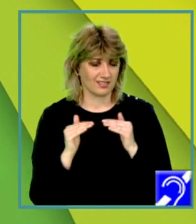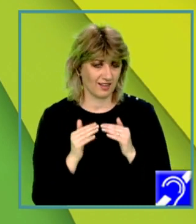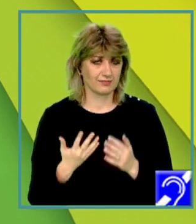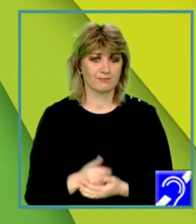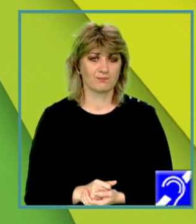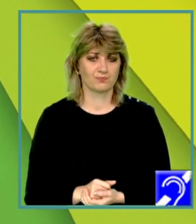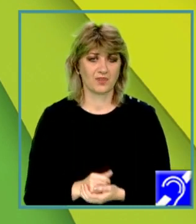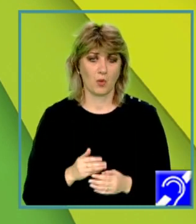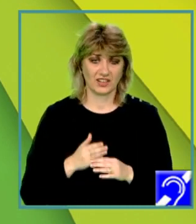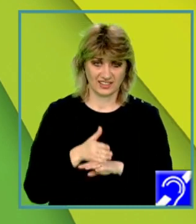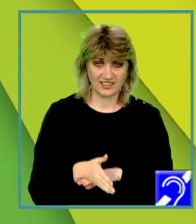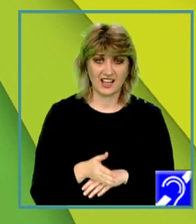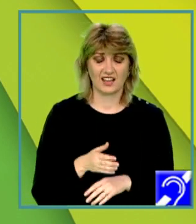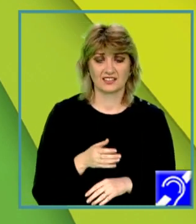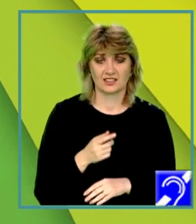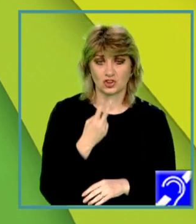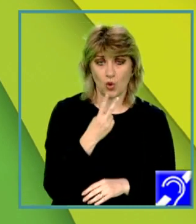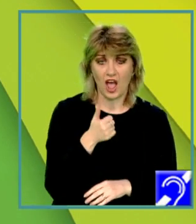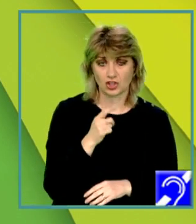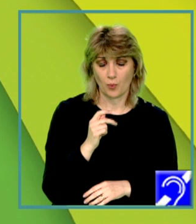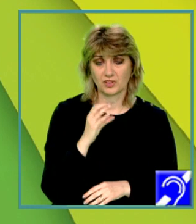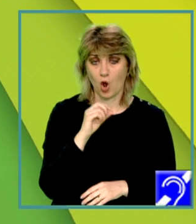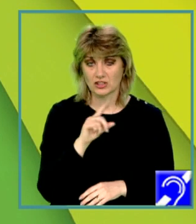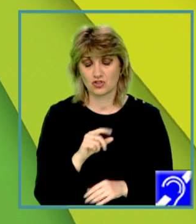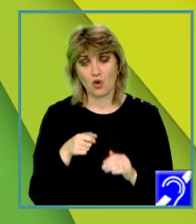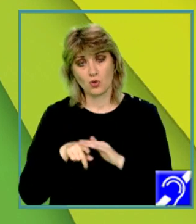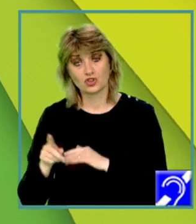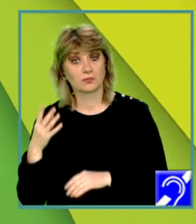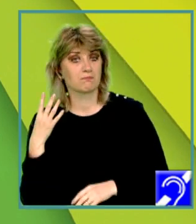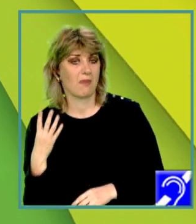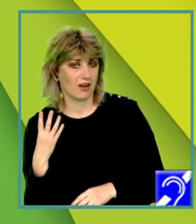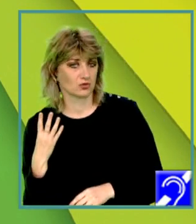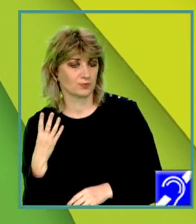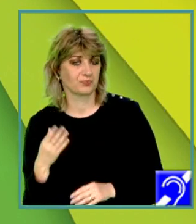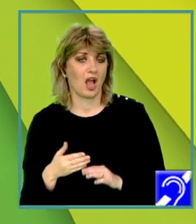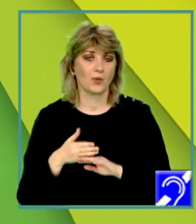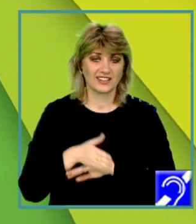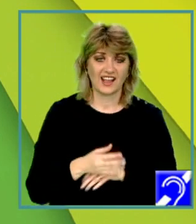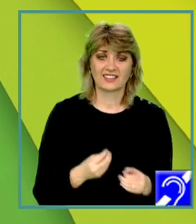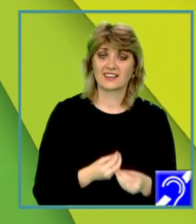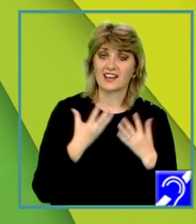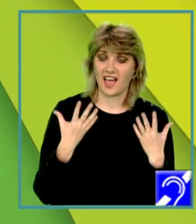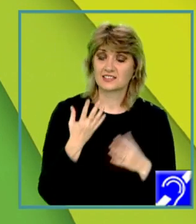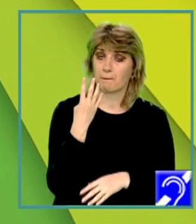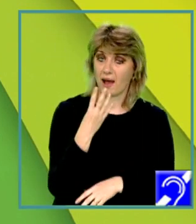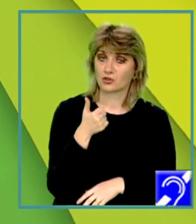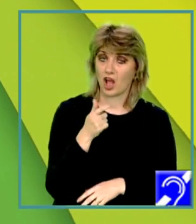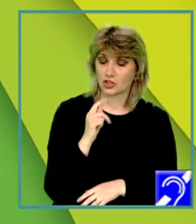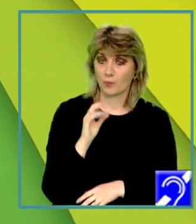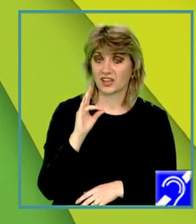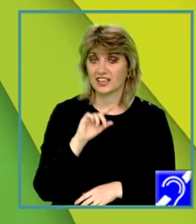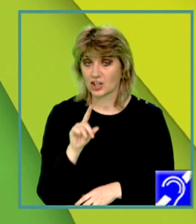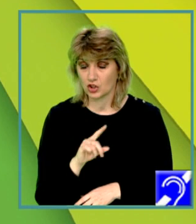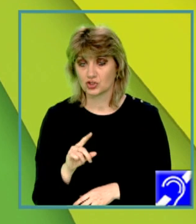în reacție doi atomi de oxigen și au ieșit patru au intrat în reacție patru atomi de hidrogen